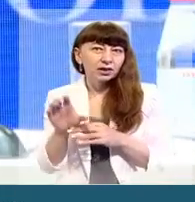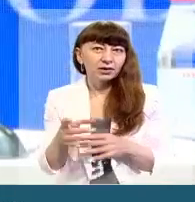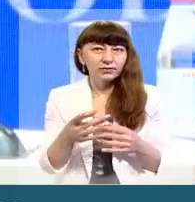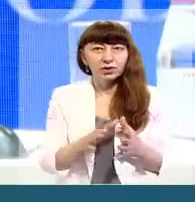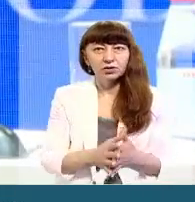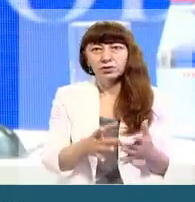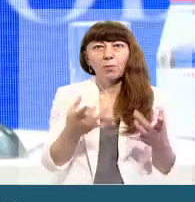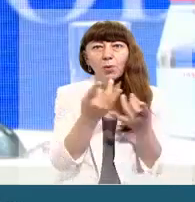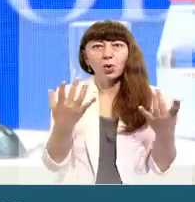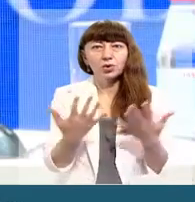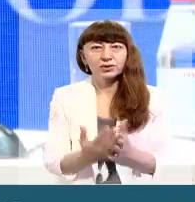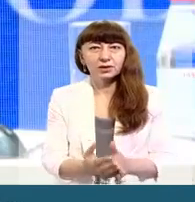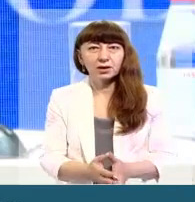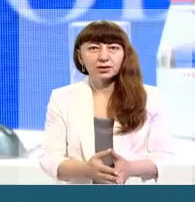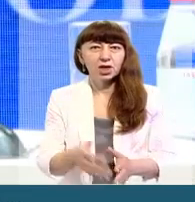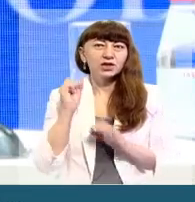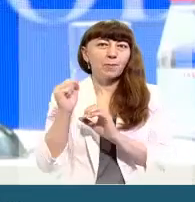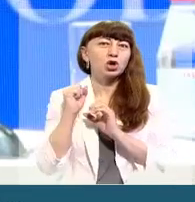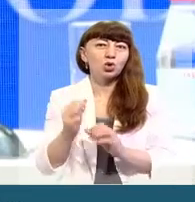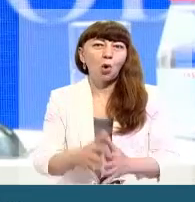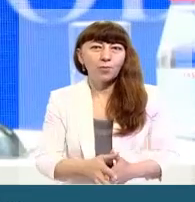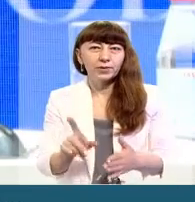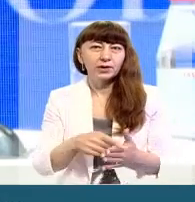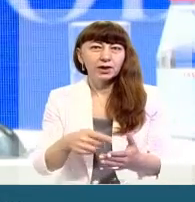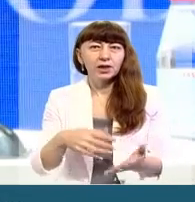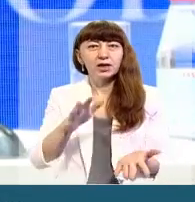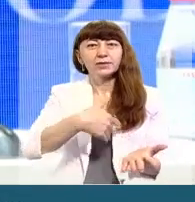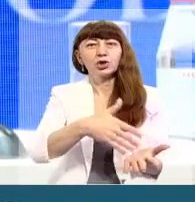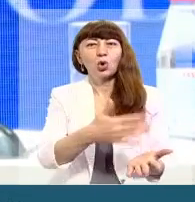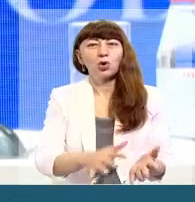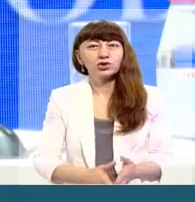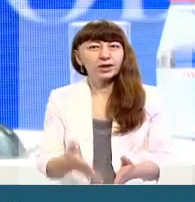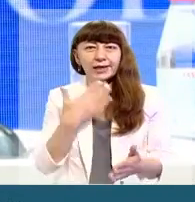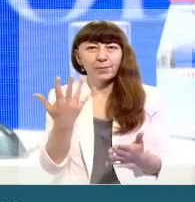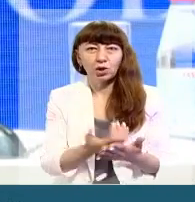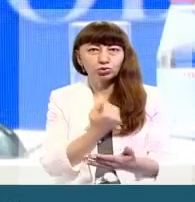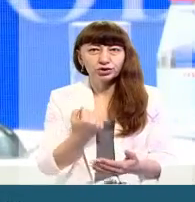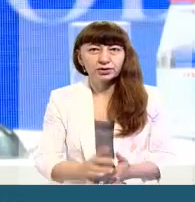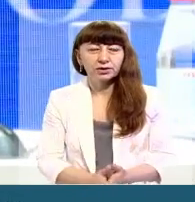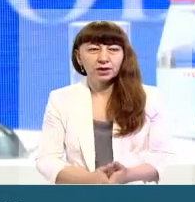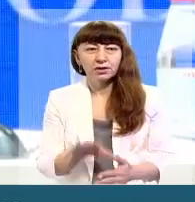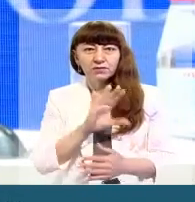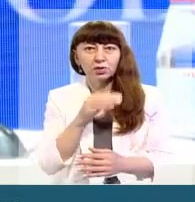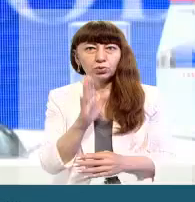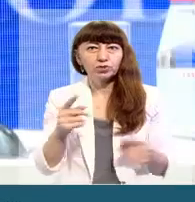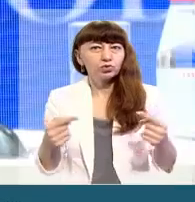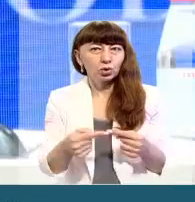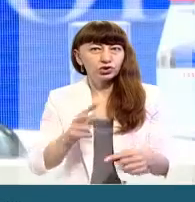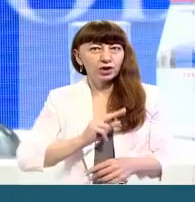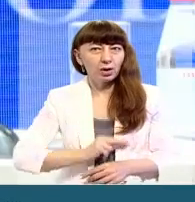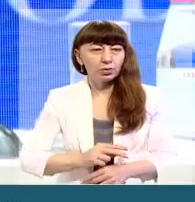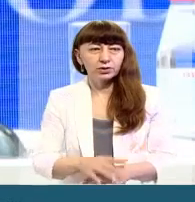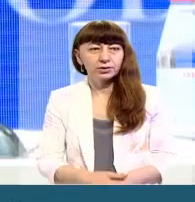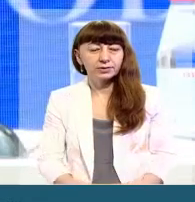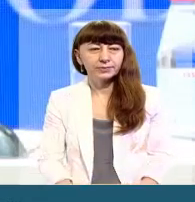пофотографировавшись с мешком, либо там с метелочкой, не получится. Все будем работать. Все